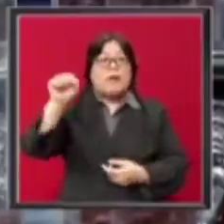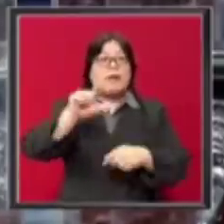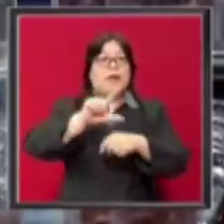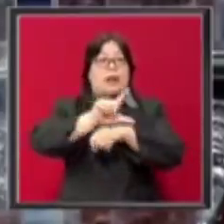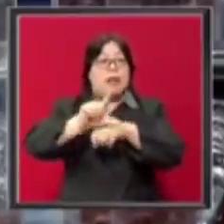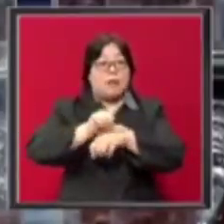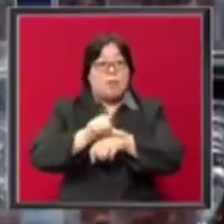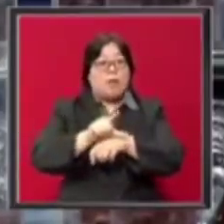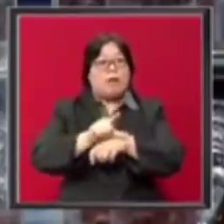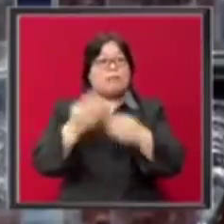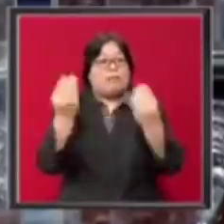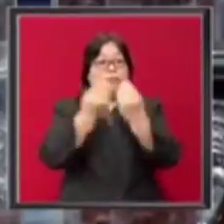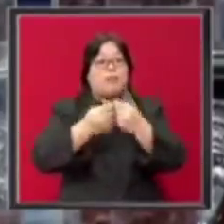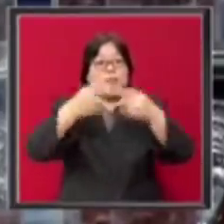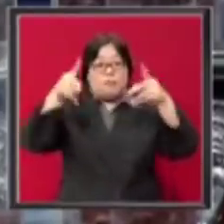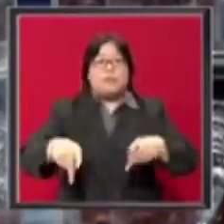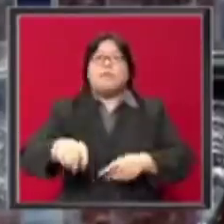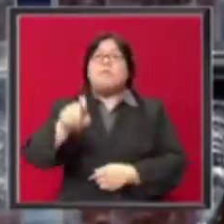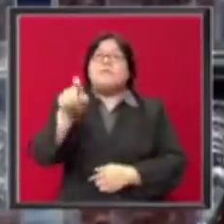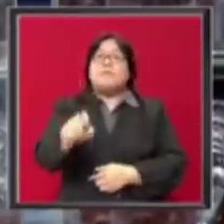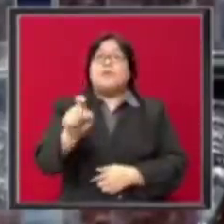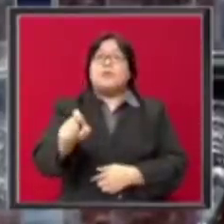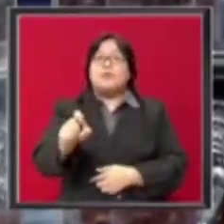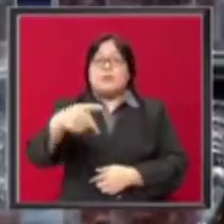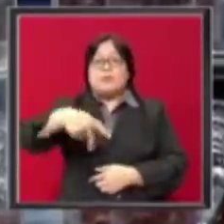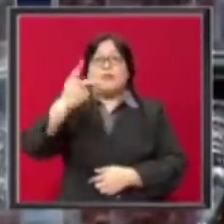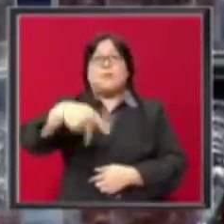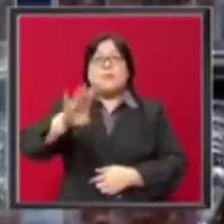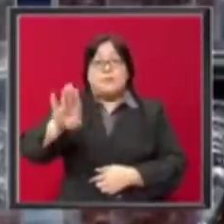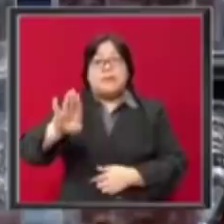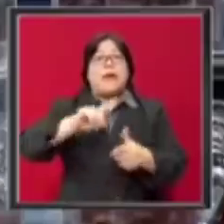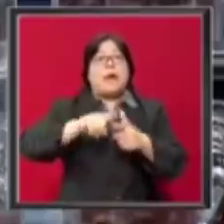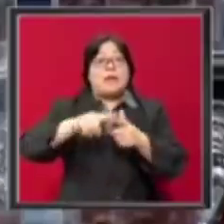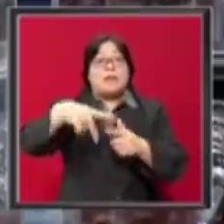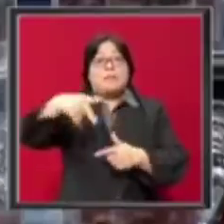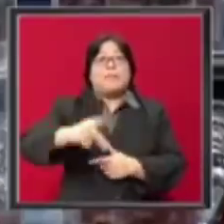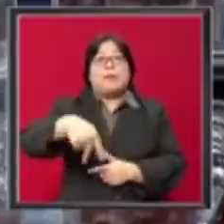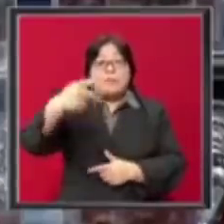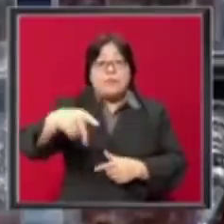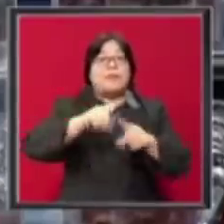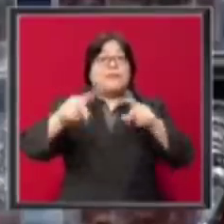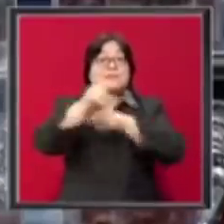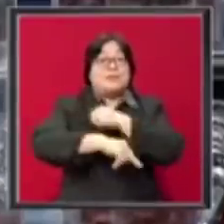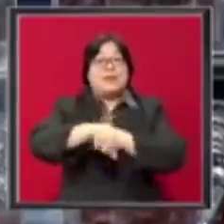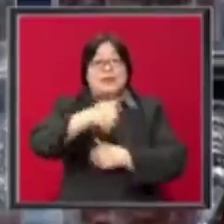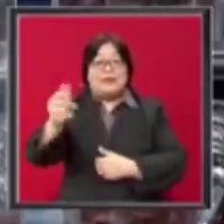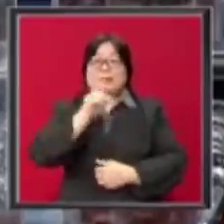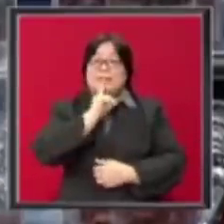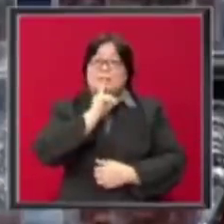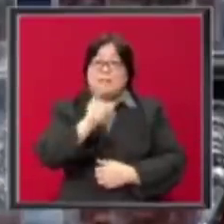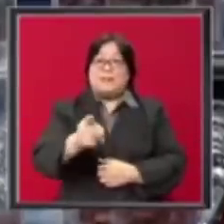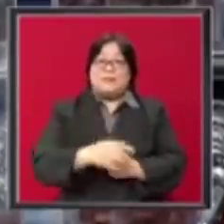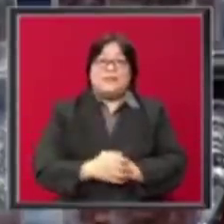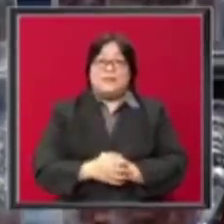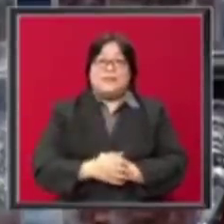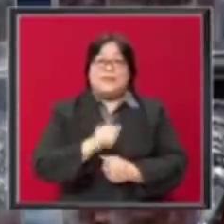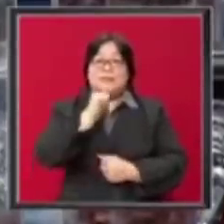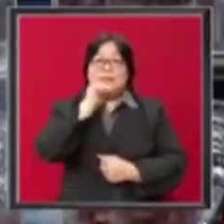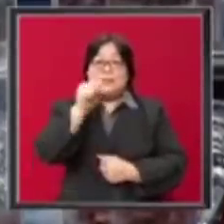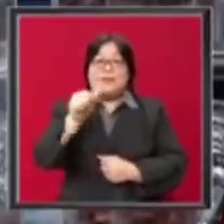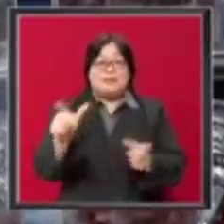Labuan dari segi kepadatan yang perlu PKPB atau malah PKP, tetapi negeri-negeri lain sepatutnya tidak